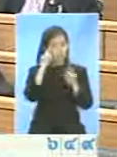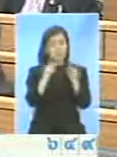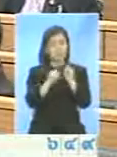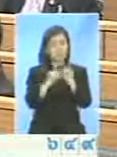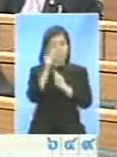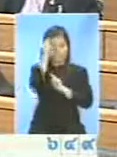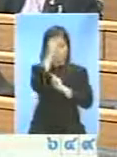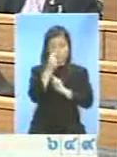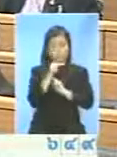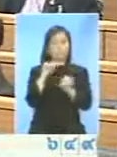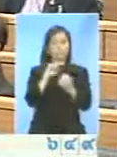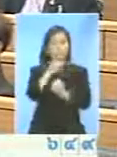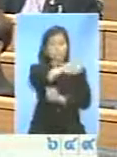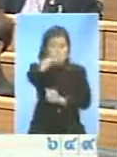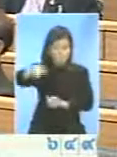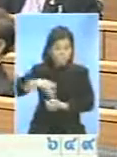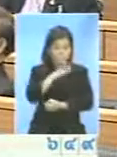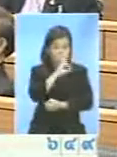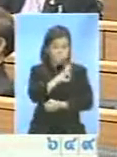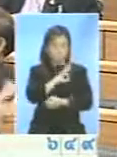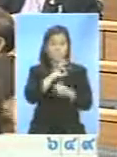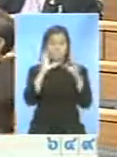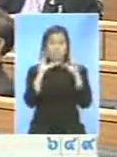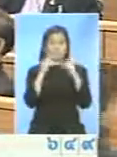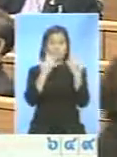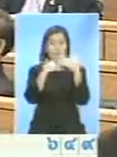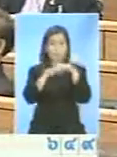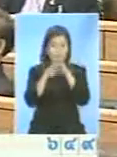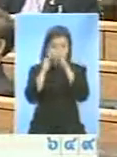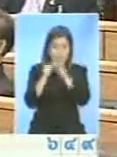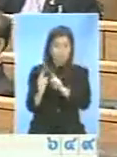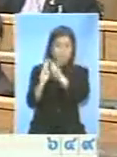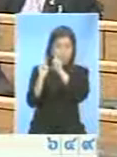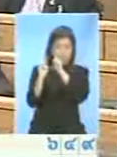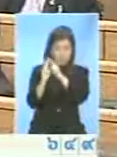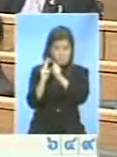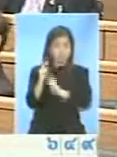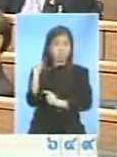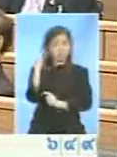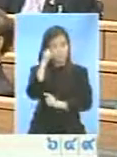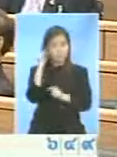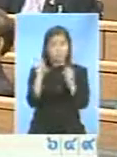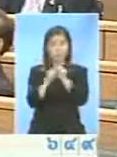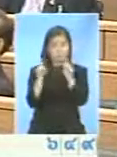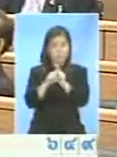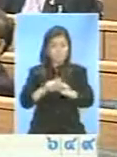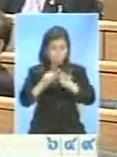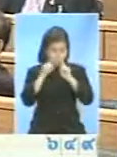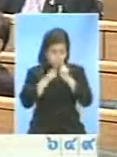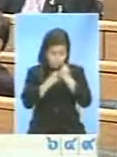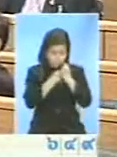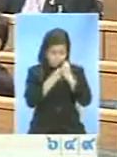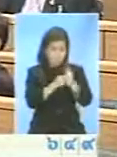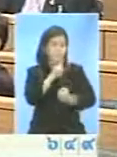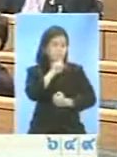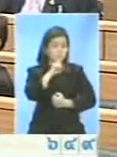1นะฮะชื่อร่างมีประชาธิปัตย์อภิปราย2คนคุณวัชรเพชรทองกับคุณจุริศลักษณะวิสิทธิ์นะครับก็ปราก